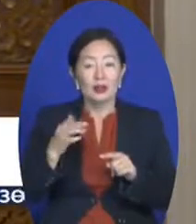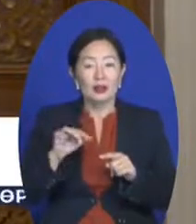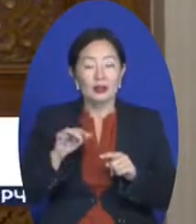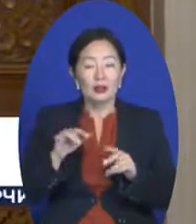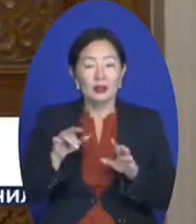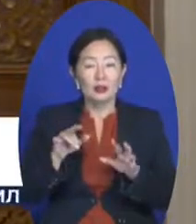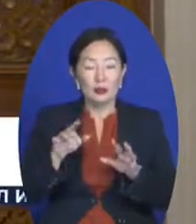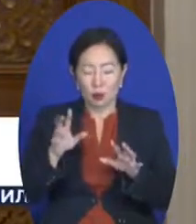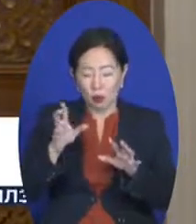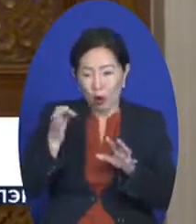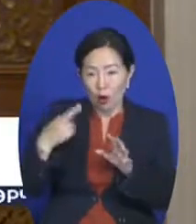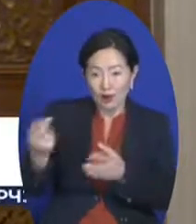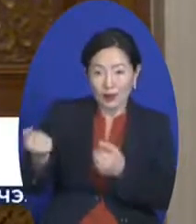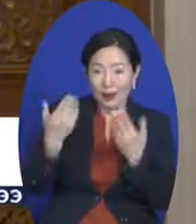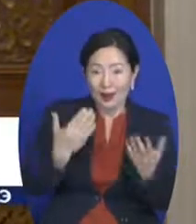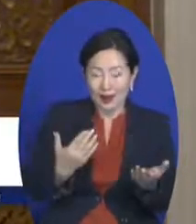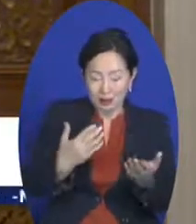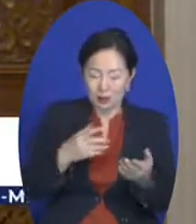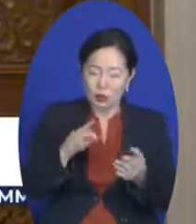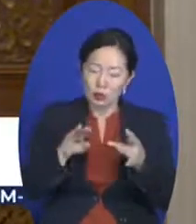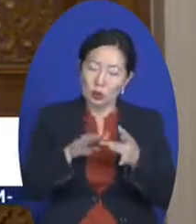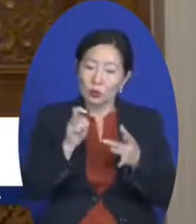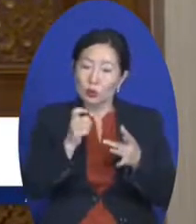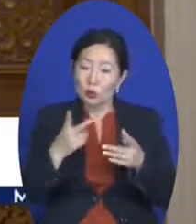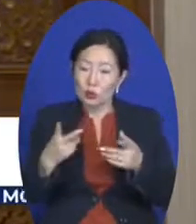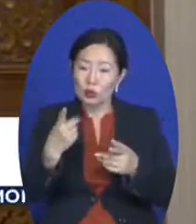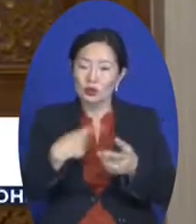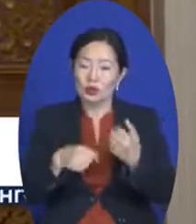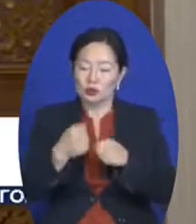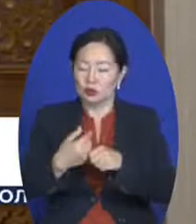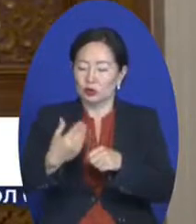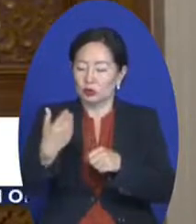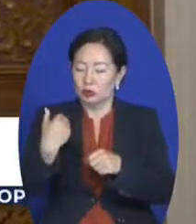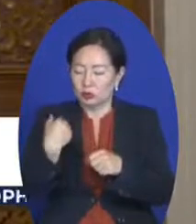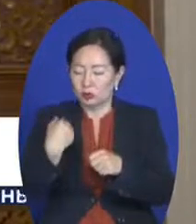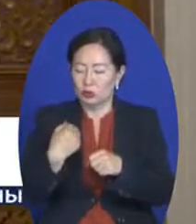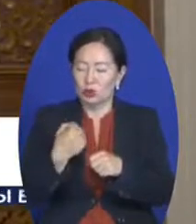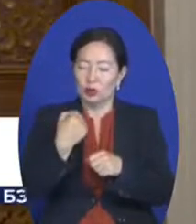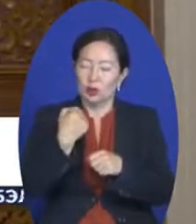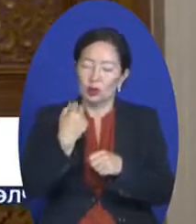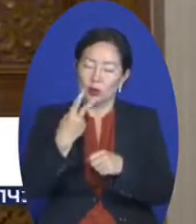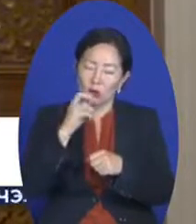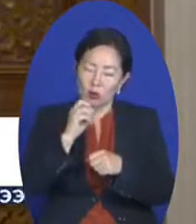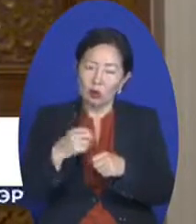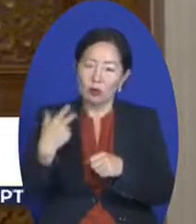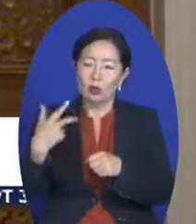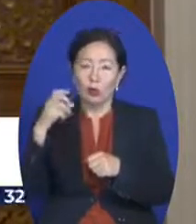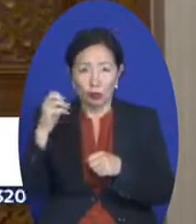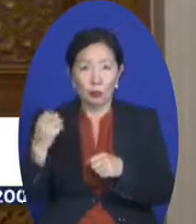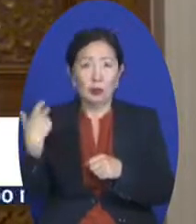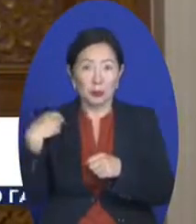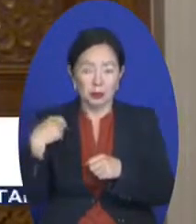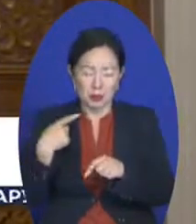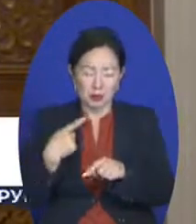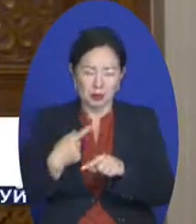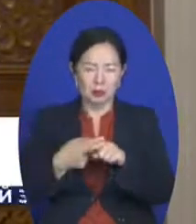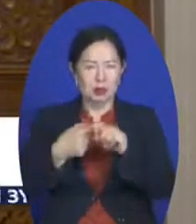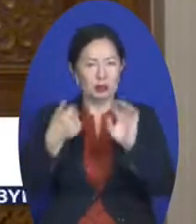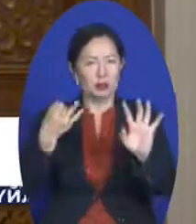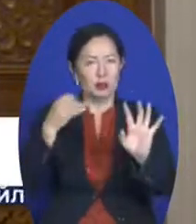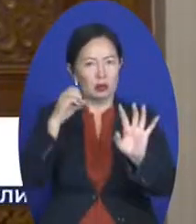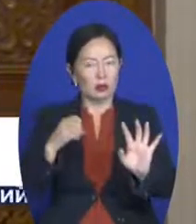бондуудын дундаж хүүгийн хэмжээ нодлонгийн ихний анхс нэг 2-3 хувьтай байсан бол өнөөдөр 7-8 за зарим